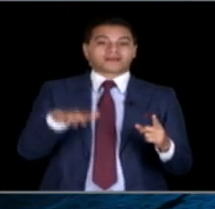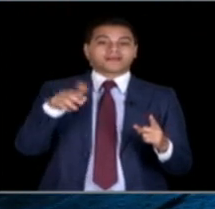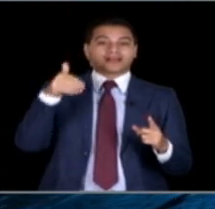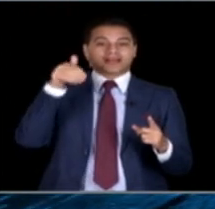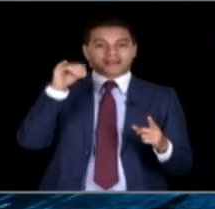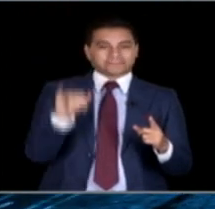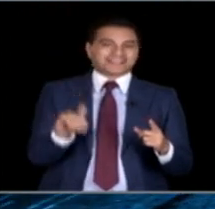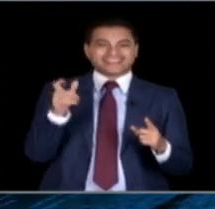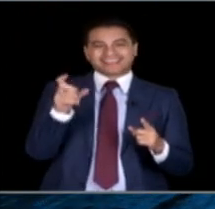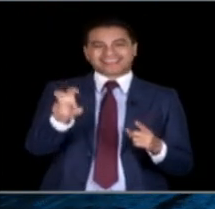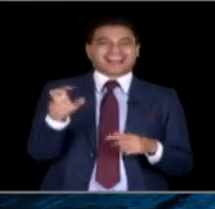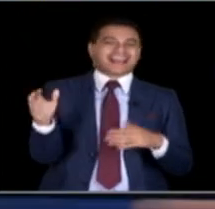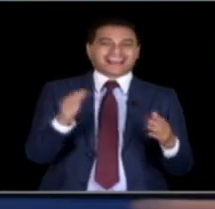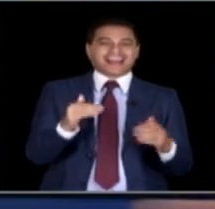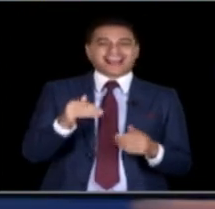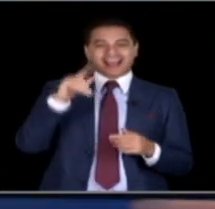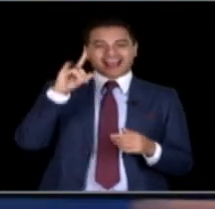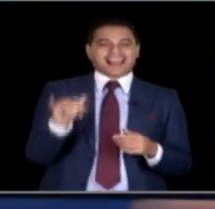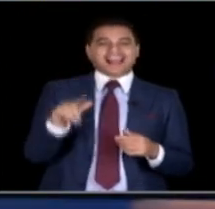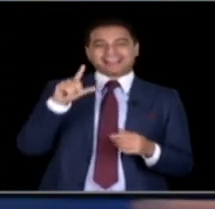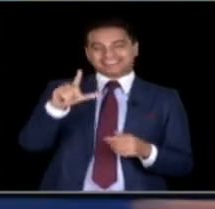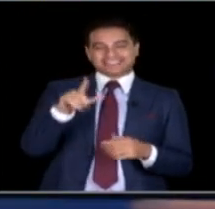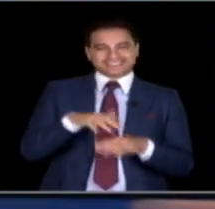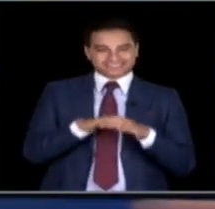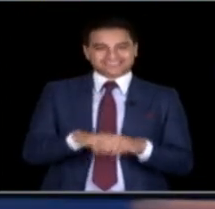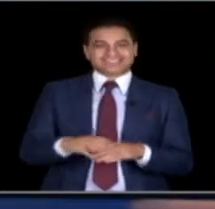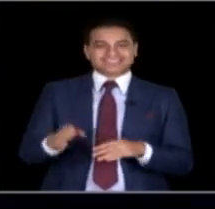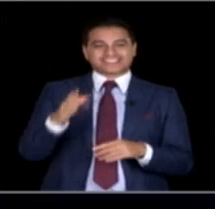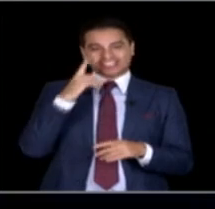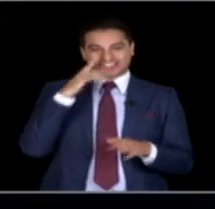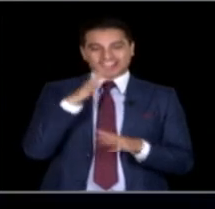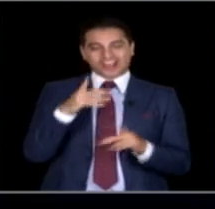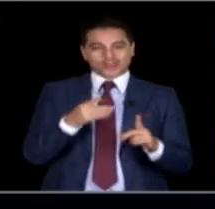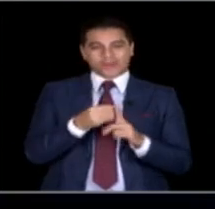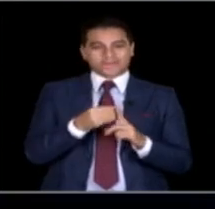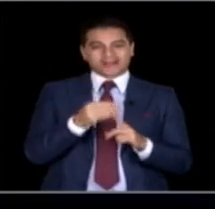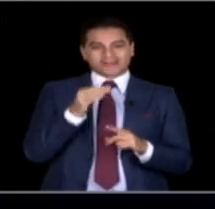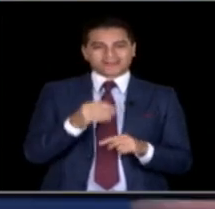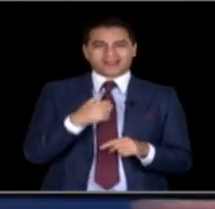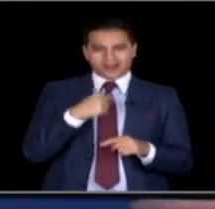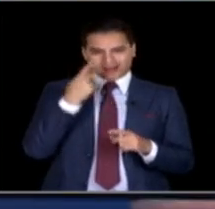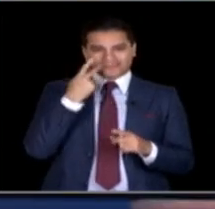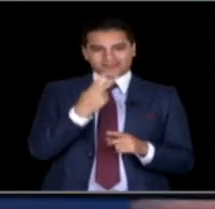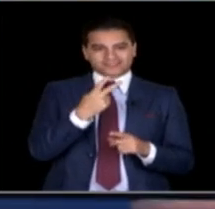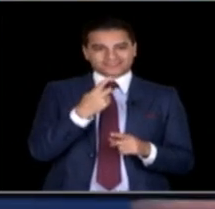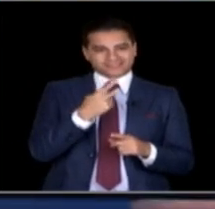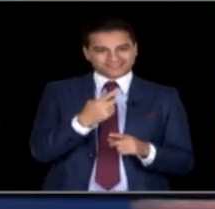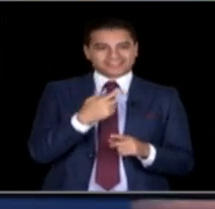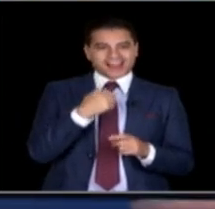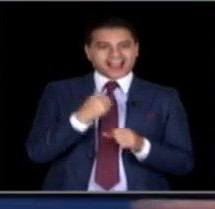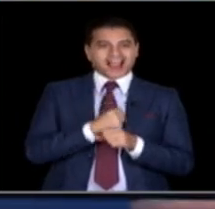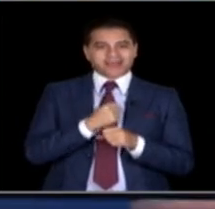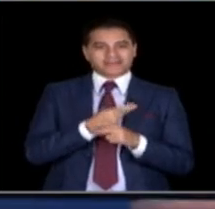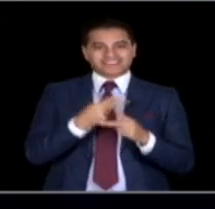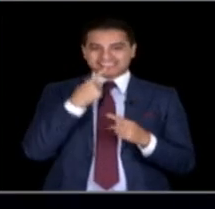أمينة خليل. طب ما تدوس على البازر. أمينة خليل. شكلك بتحبها. لا ما أنا متابعها بقى عليها من أعمالها